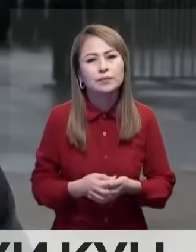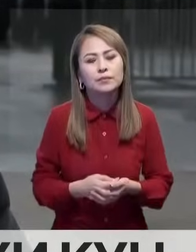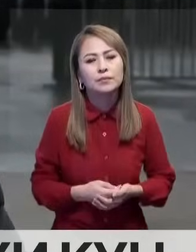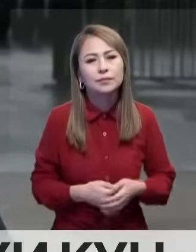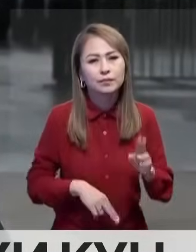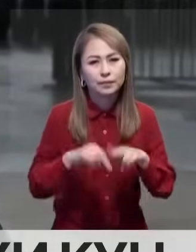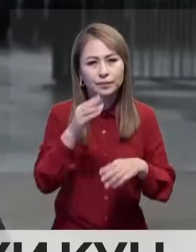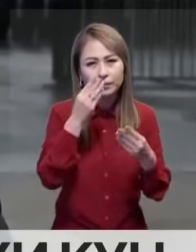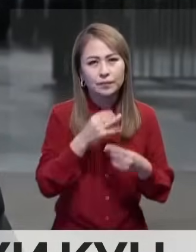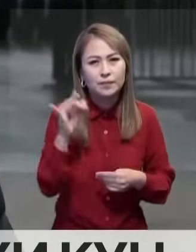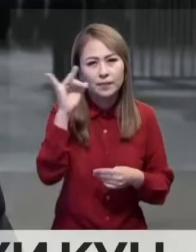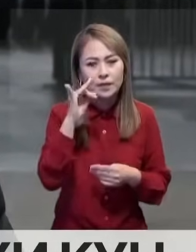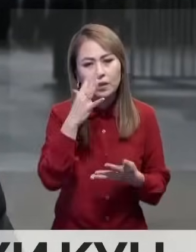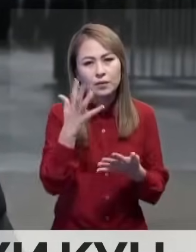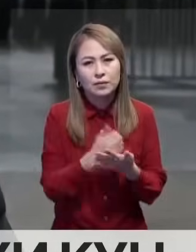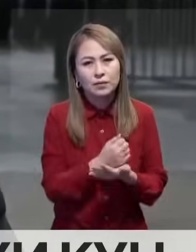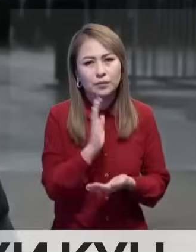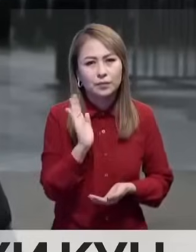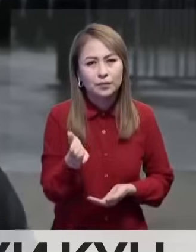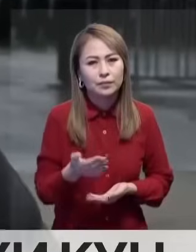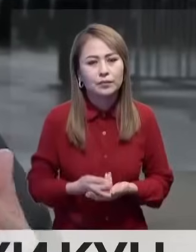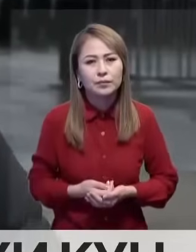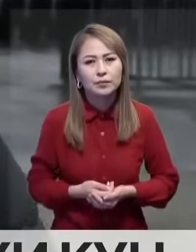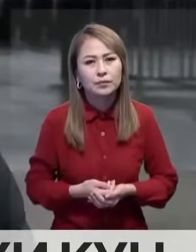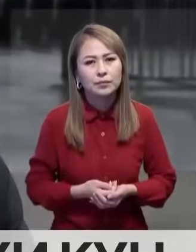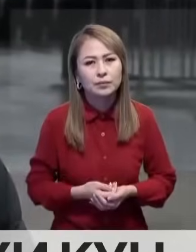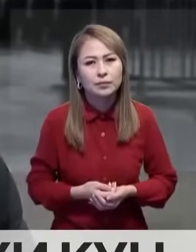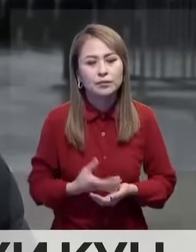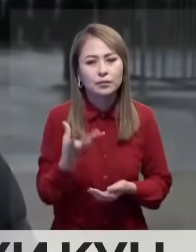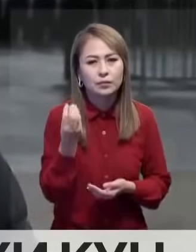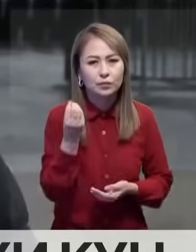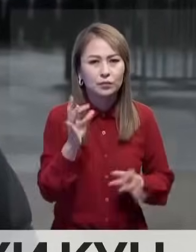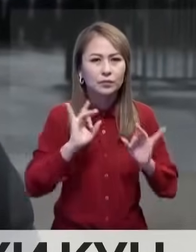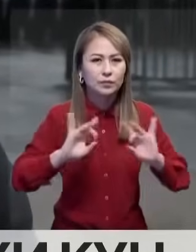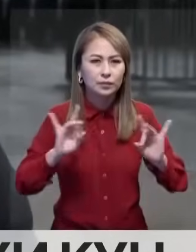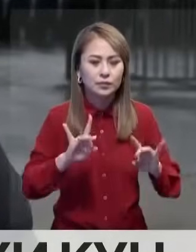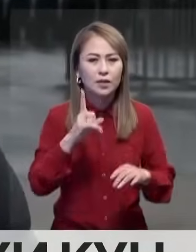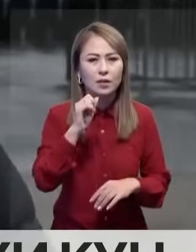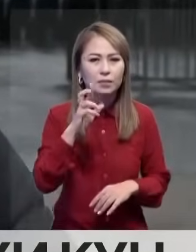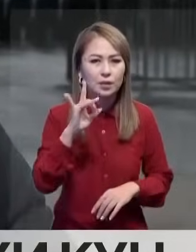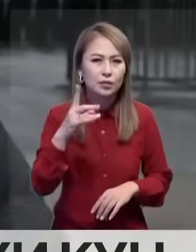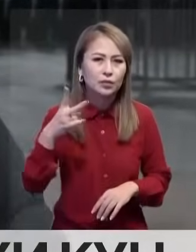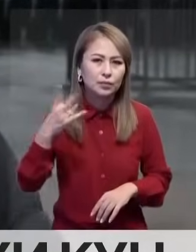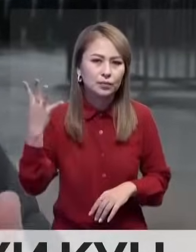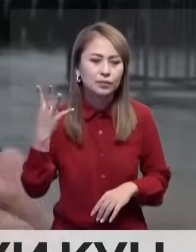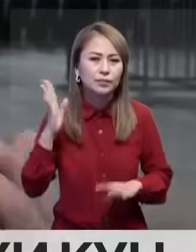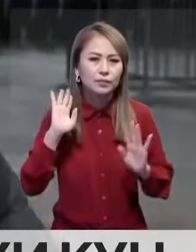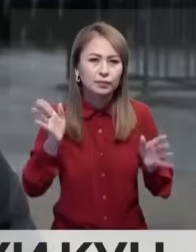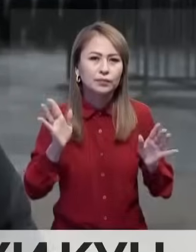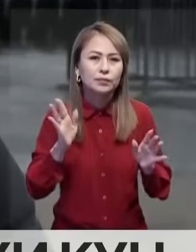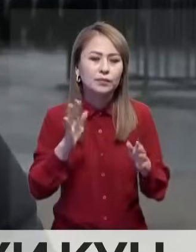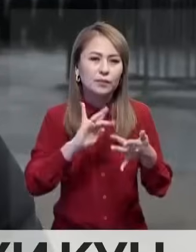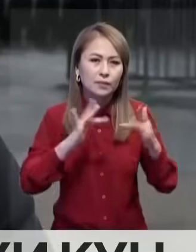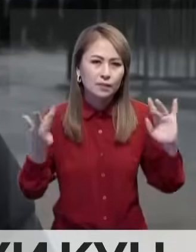және тарихи жетістікке қол жеткізеді деген үміттеміз. Біз алдағы сағаттарда да дәл осы Хабар 24 арнасының эфирі арқылы және